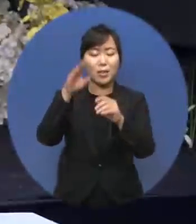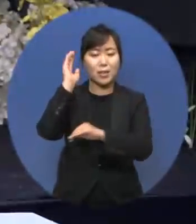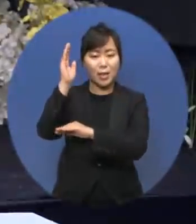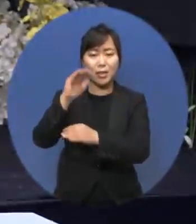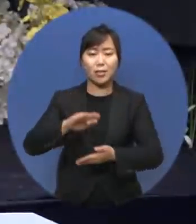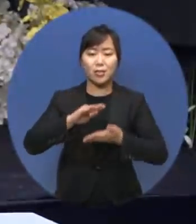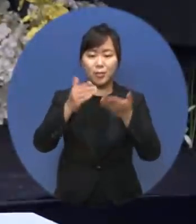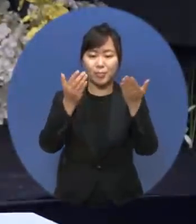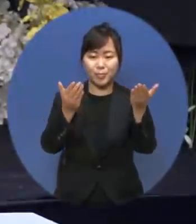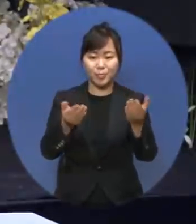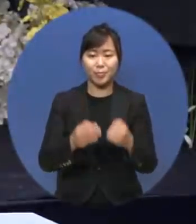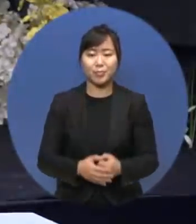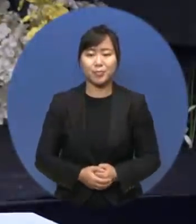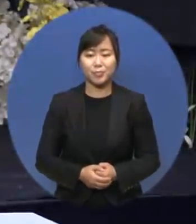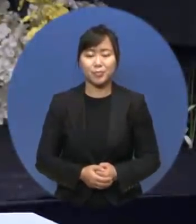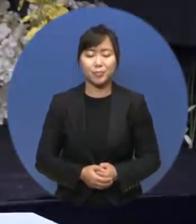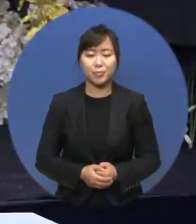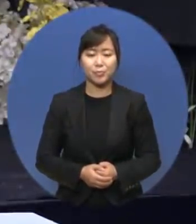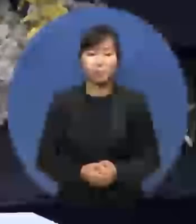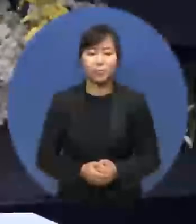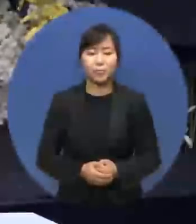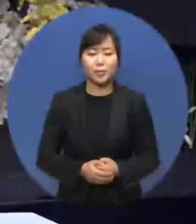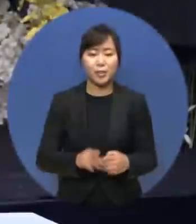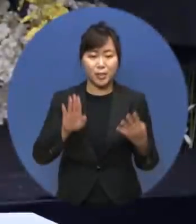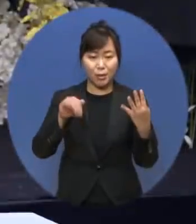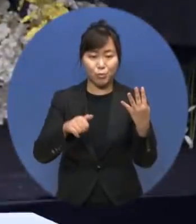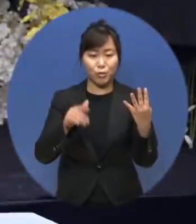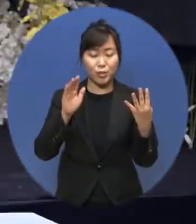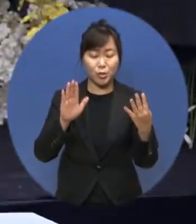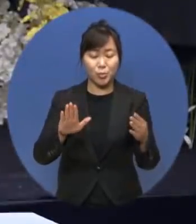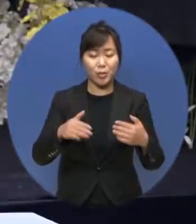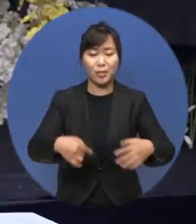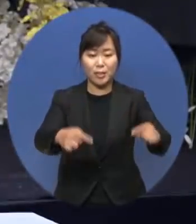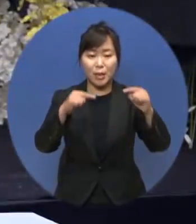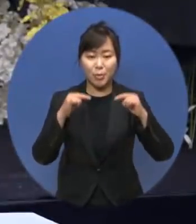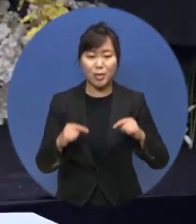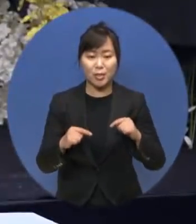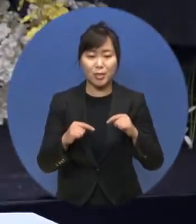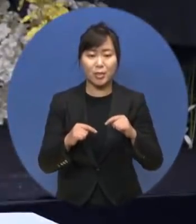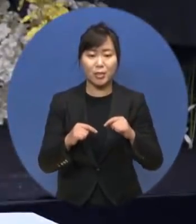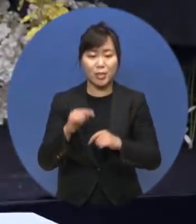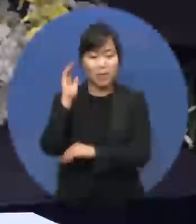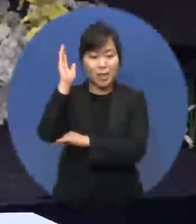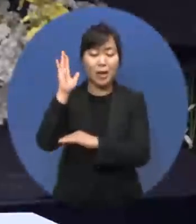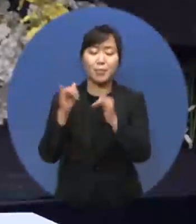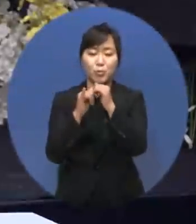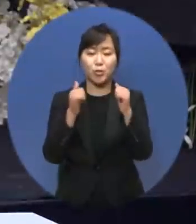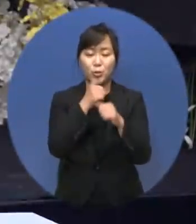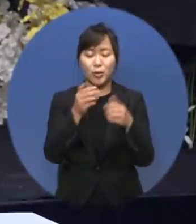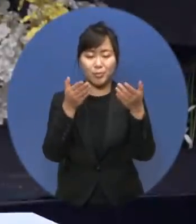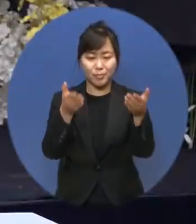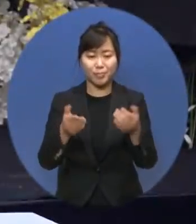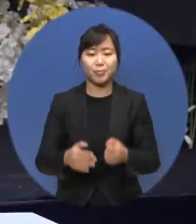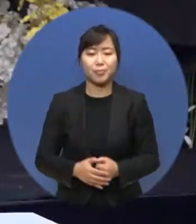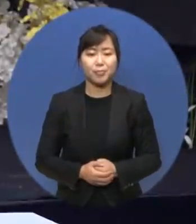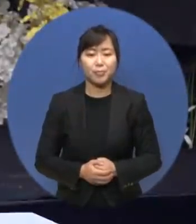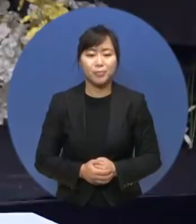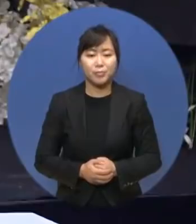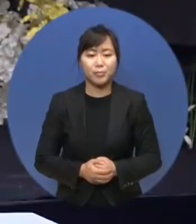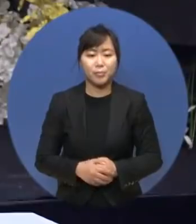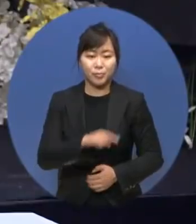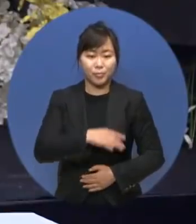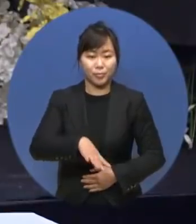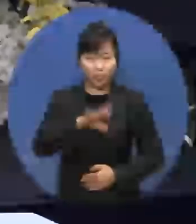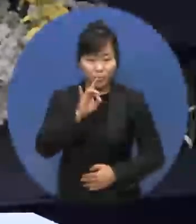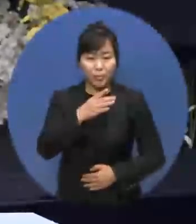스토리를 전달해드리고자 합니다. 4부 토크 콘서트에 참여해 주실 토커분들을 소개해드리도록 하겠습니다.